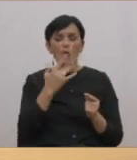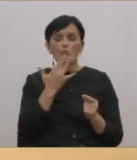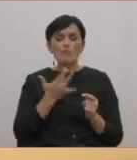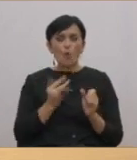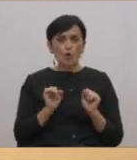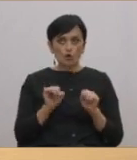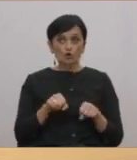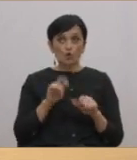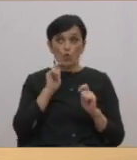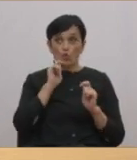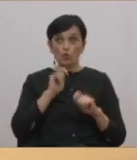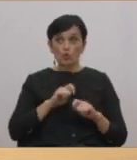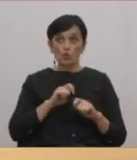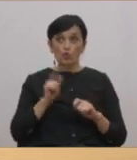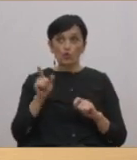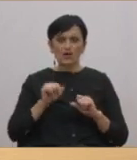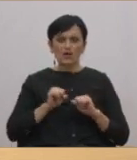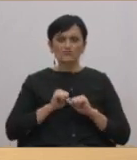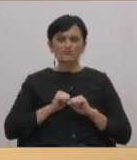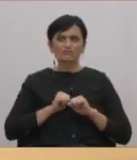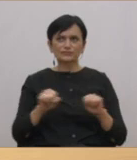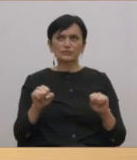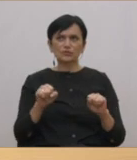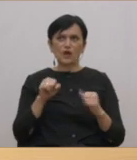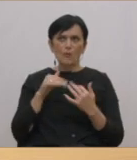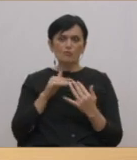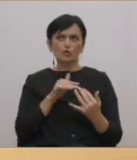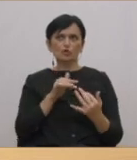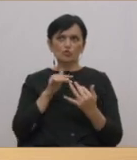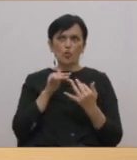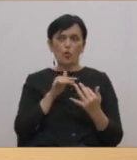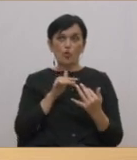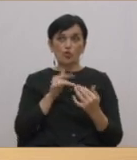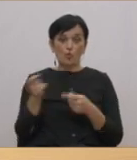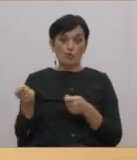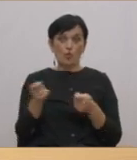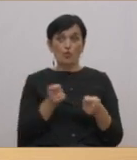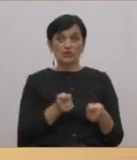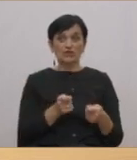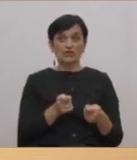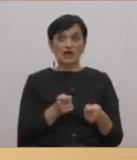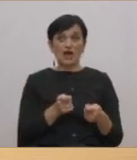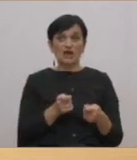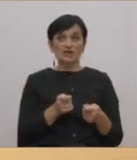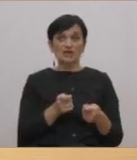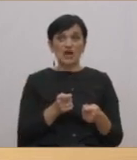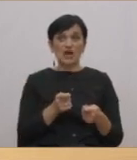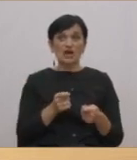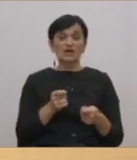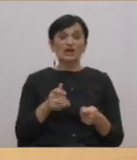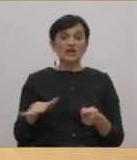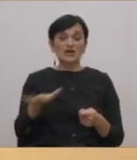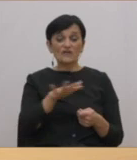რომელიც უკრაინელების თავგანწირულმა ბრძოლამ მოიტანა, ქვეყანამ და